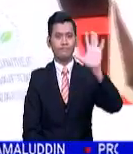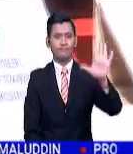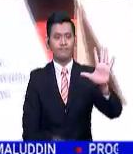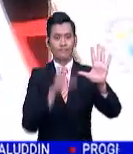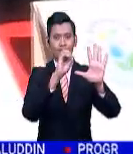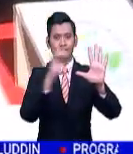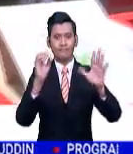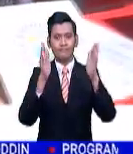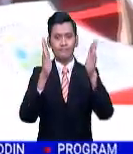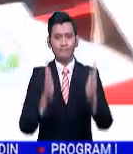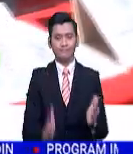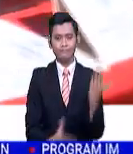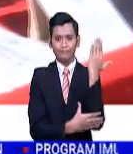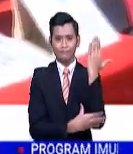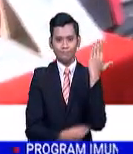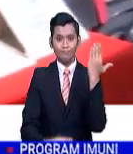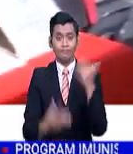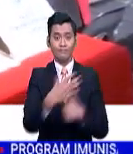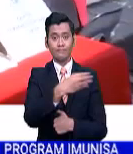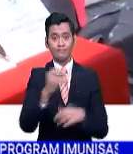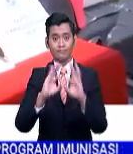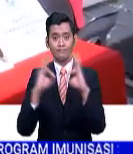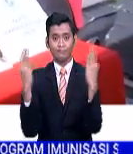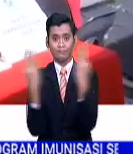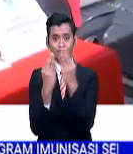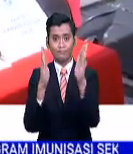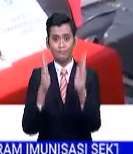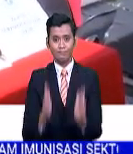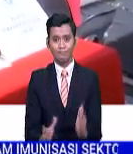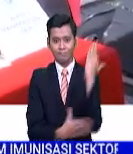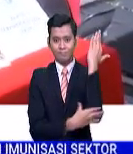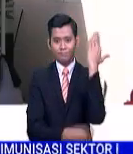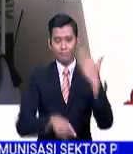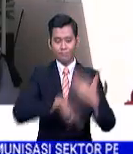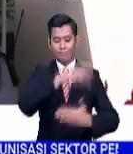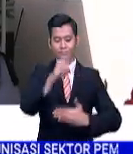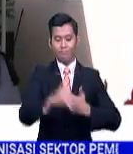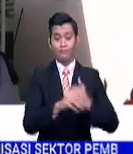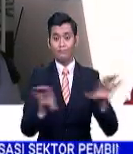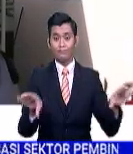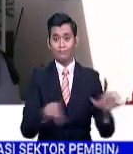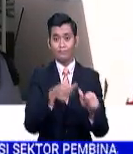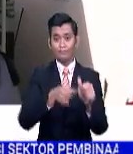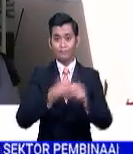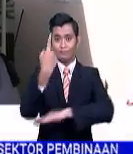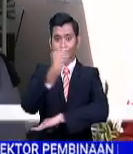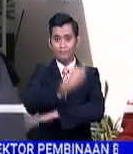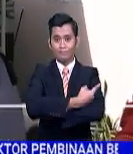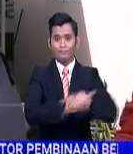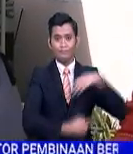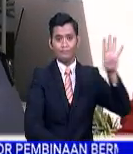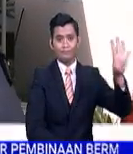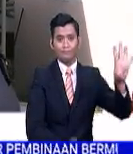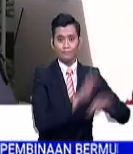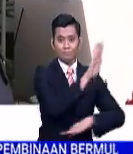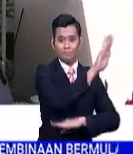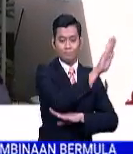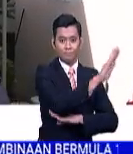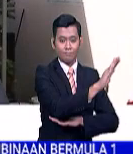asnaf berserta dengan keluarga mereka. Jadi program ini kita buat setiap hari daripada pukul 4 petang hingga 5